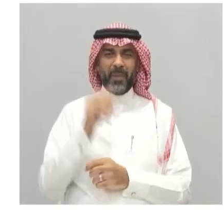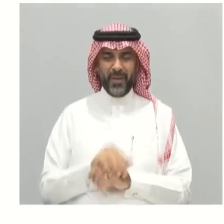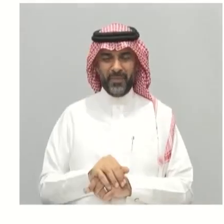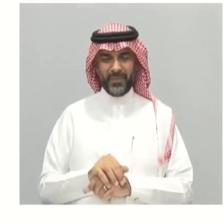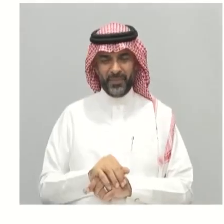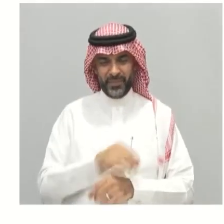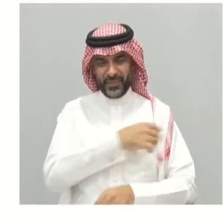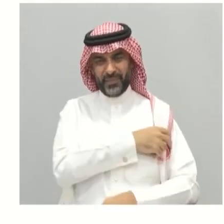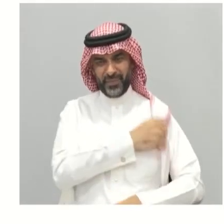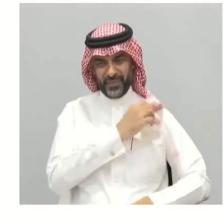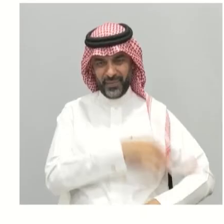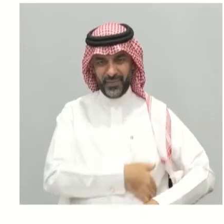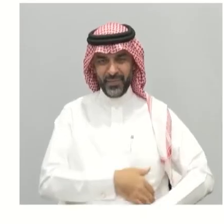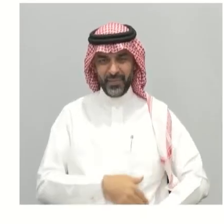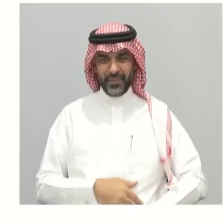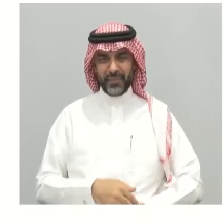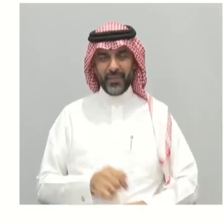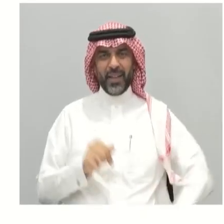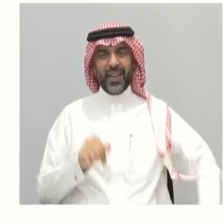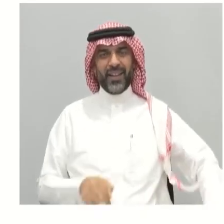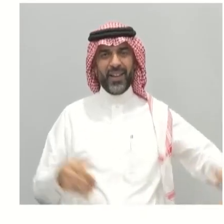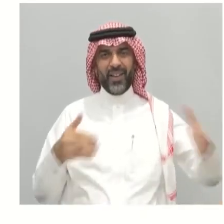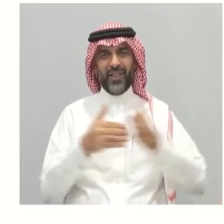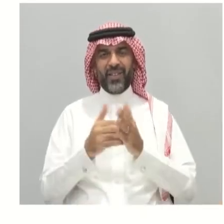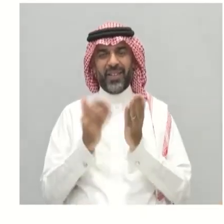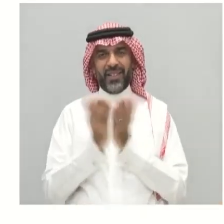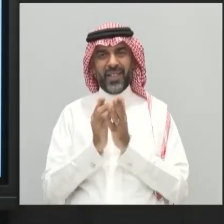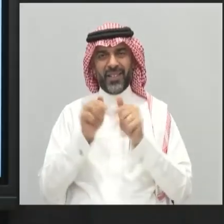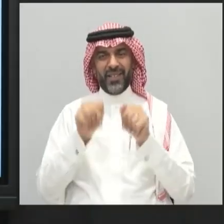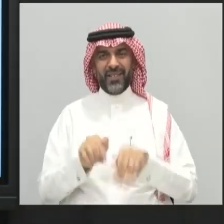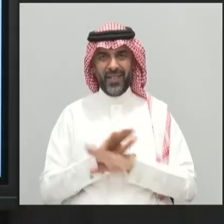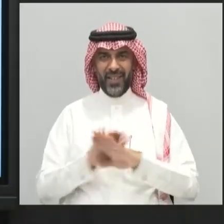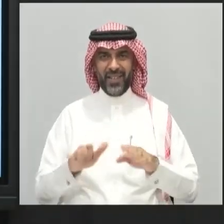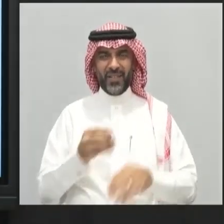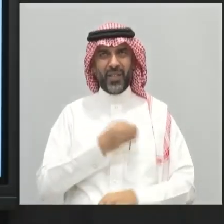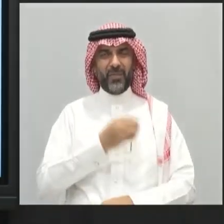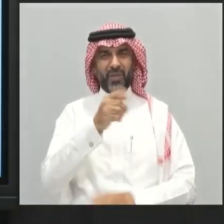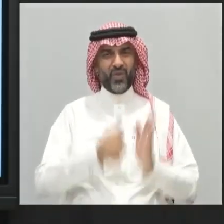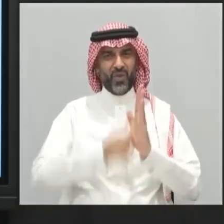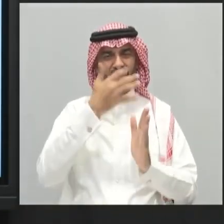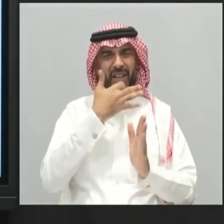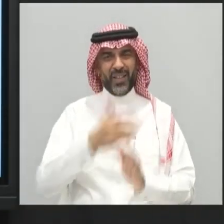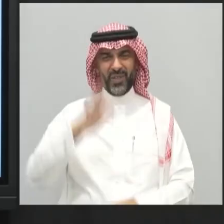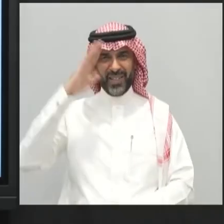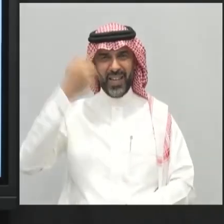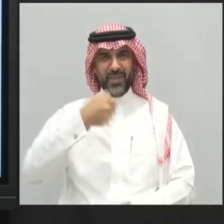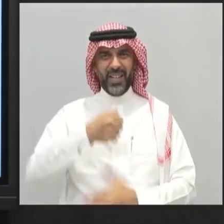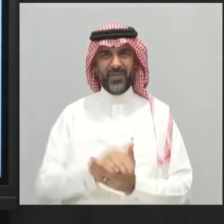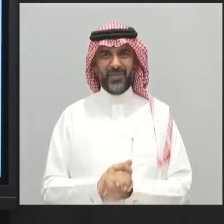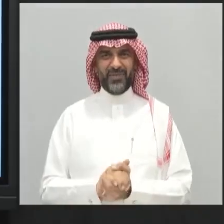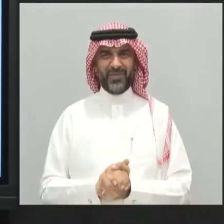الرطبه او البيئات الرطبه والى هنا ننتهي من درسنا لهذا اليوم مع تمنياتي لكم بالتوفيق والنجاح